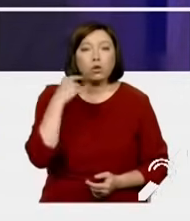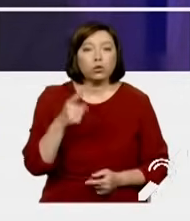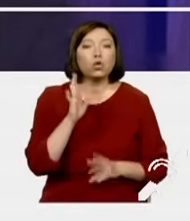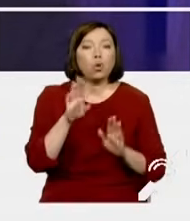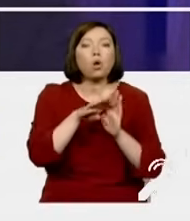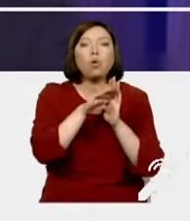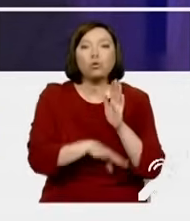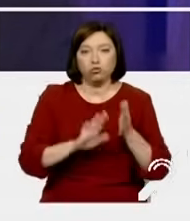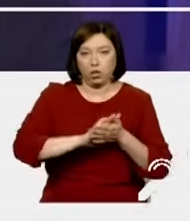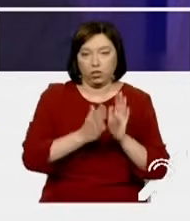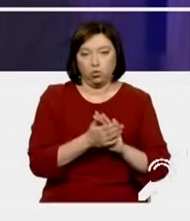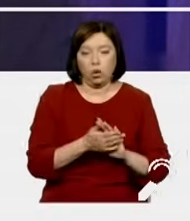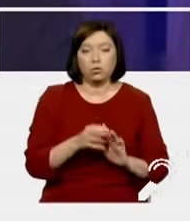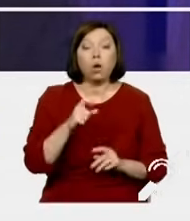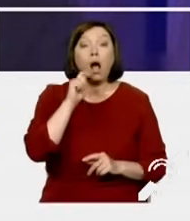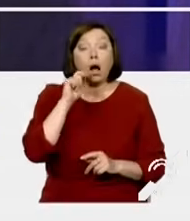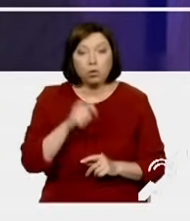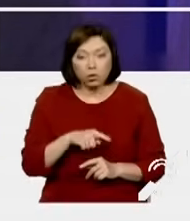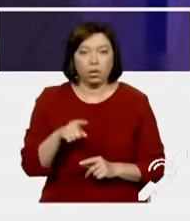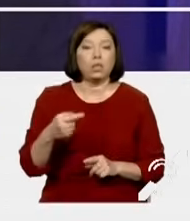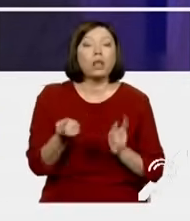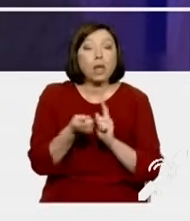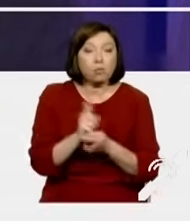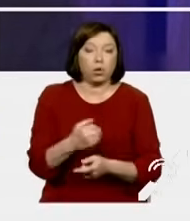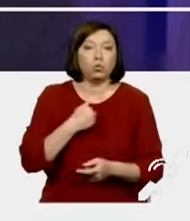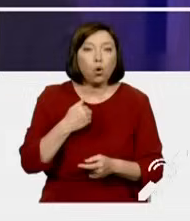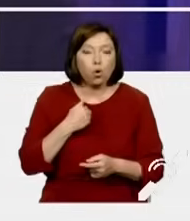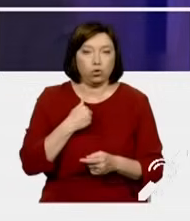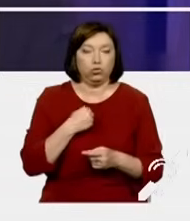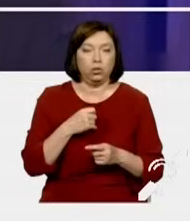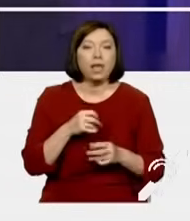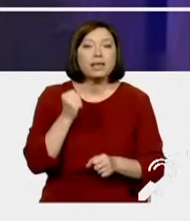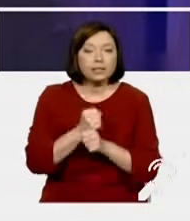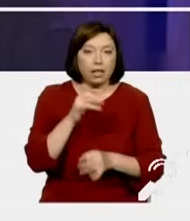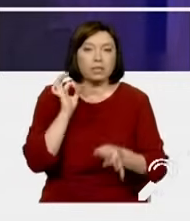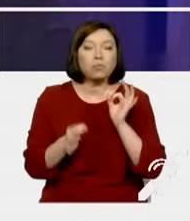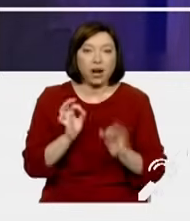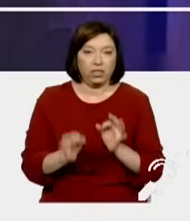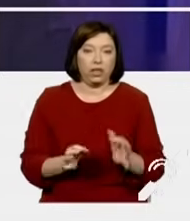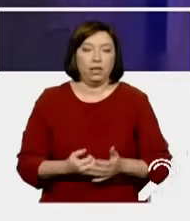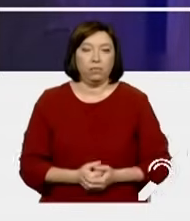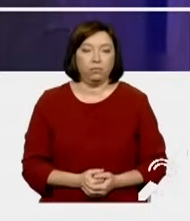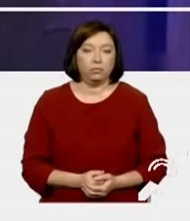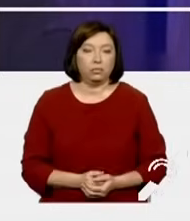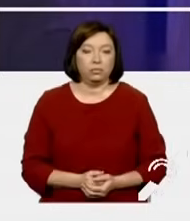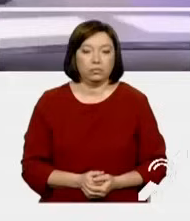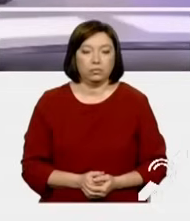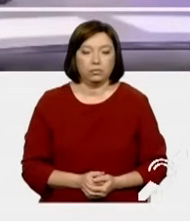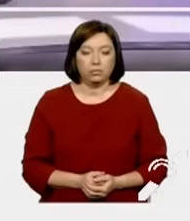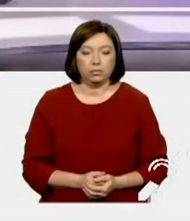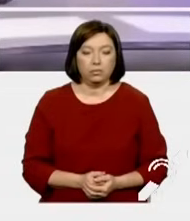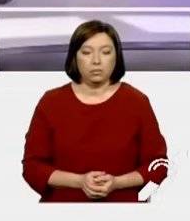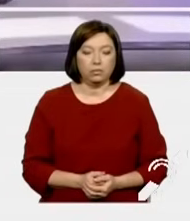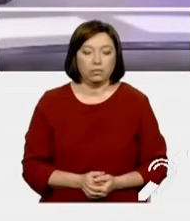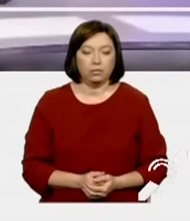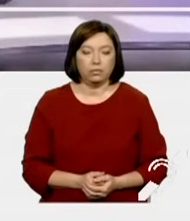поки вона не отримає належної агресивних ударів у відповідь, не буде реагувати на будь-які ваші пропозиції. І